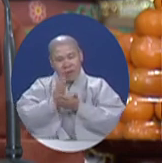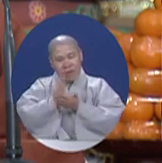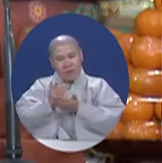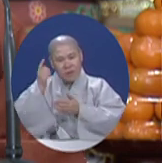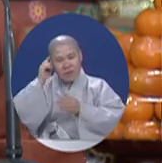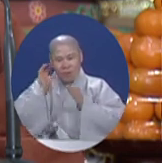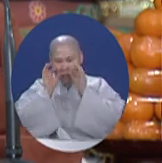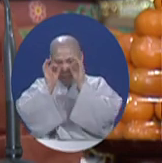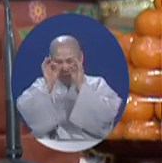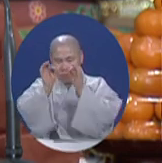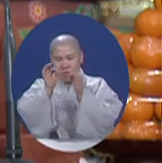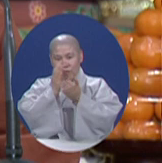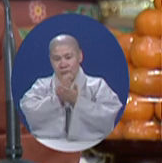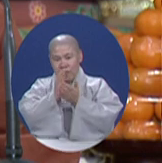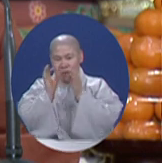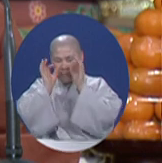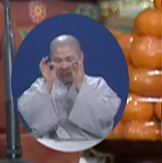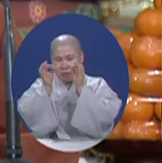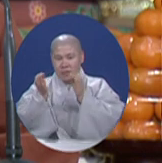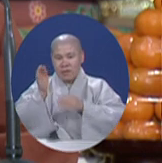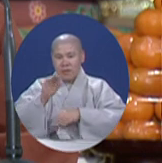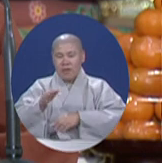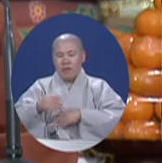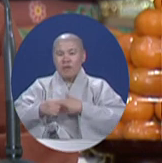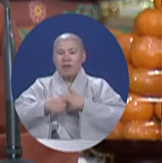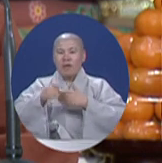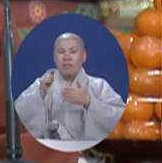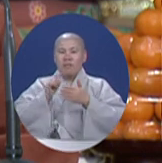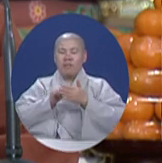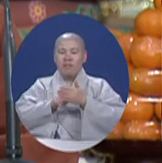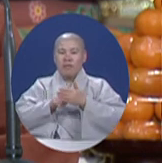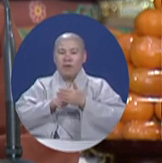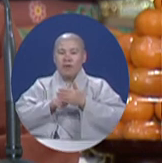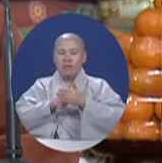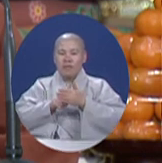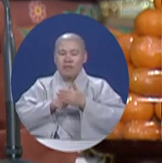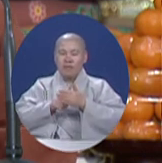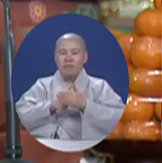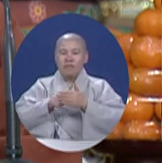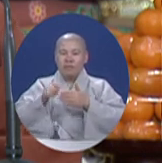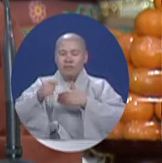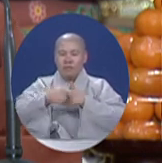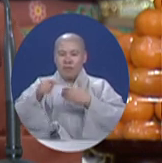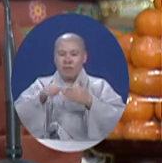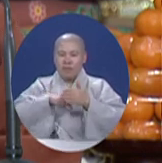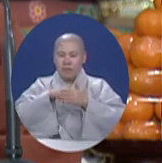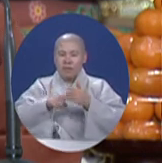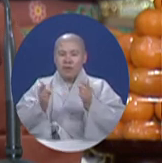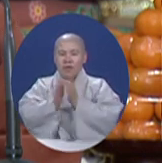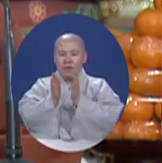보고 저것도 보고 보는데요. 우리 마음 자체를 밝힐 줄은 모르는 거예요.